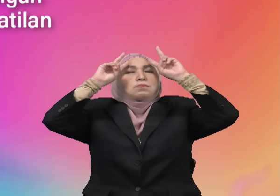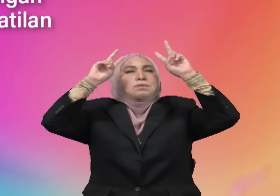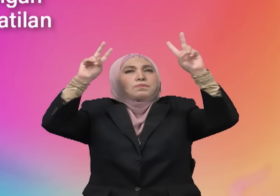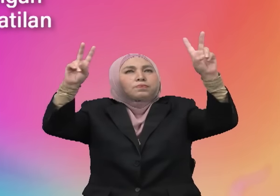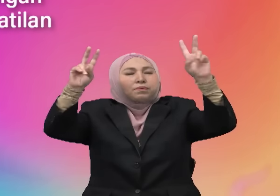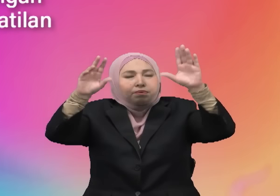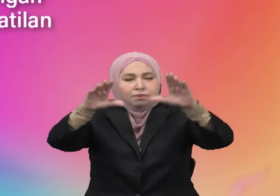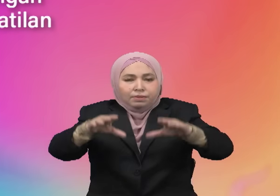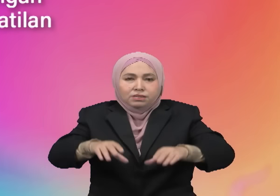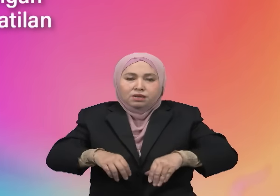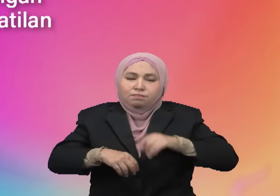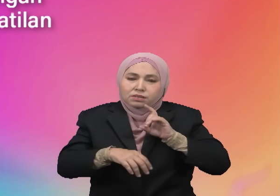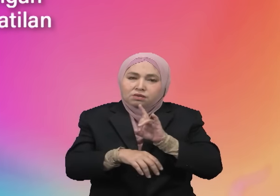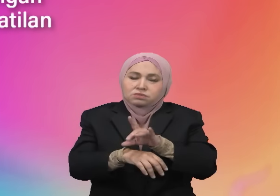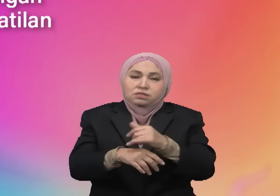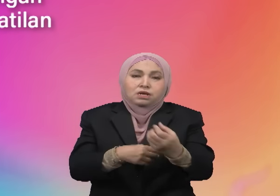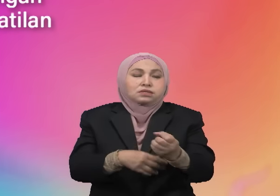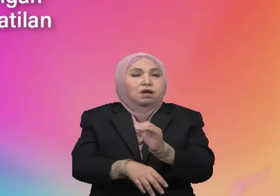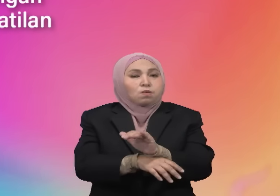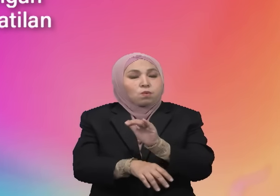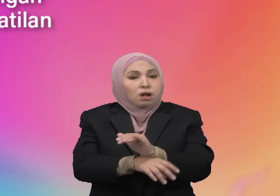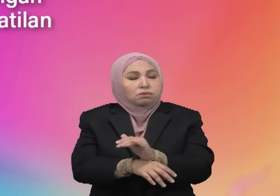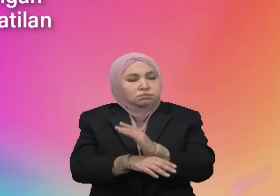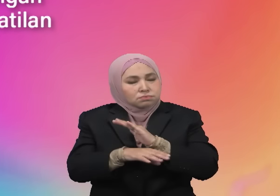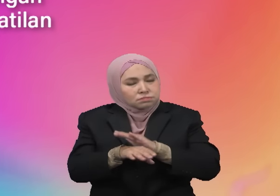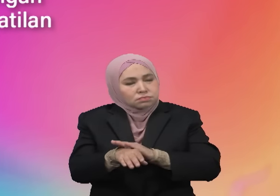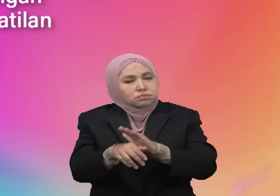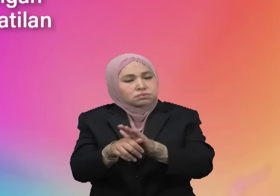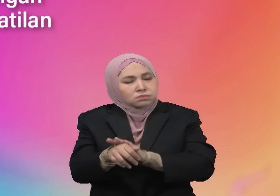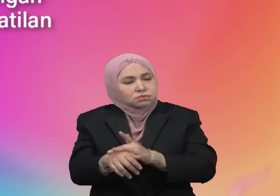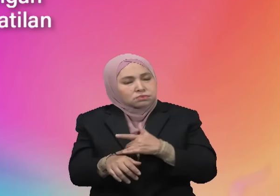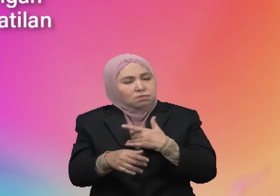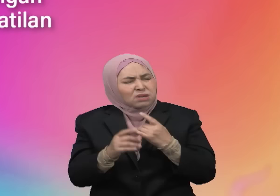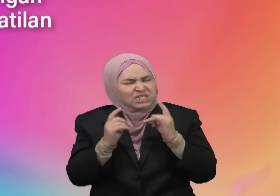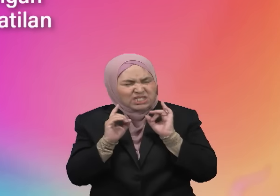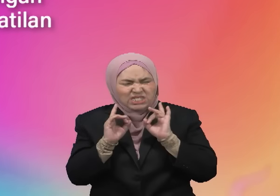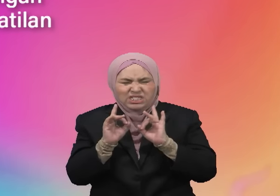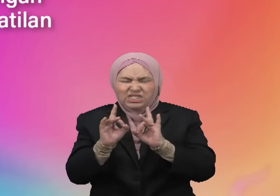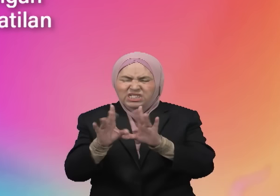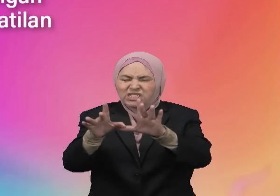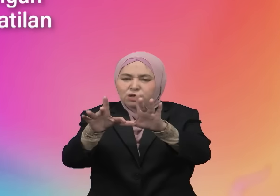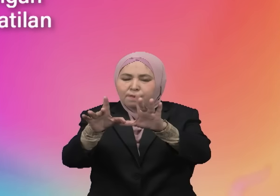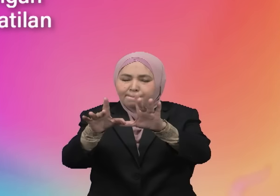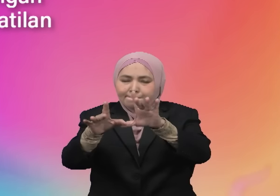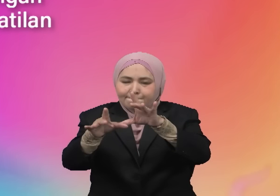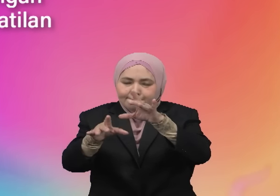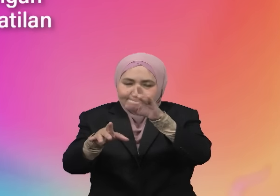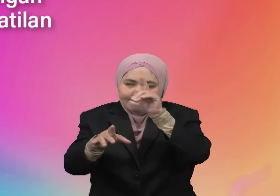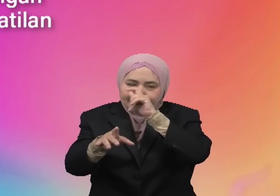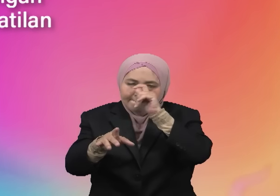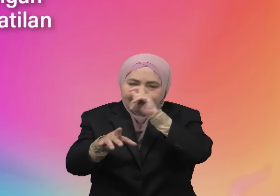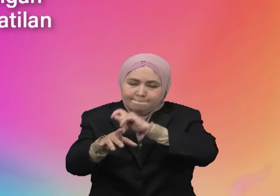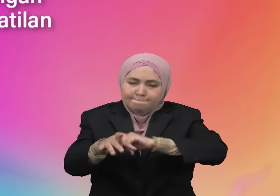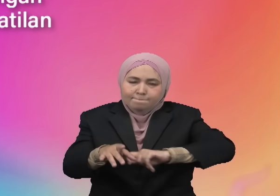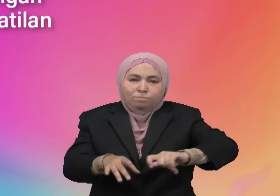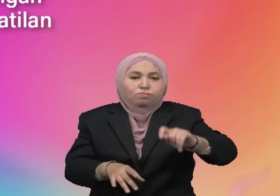nasihat dan dakwah. Dan yang ketiga, pupuk hati rasa benci pada kebohongan dan kebatilan. Tapi jangan